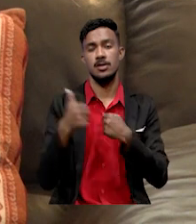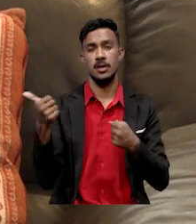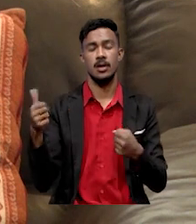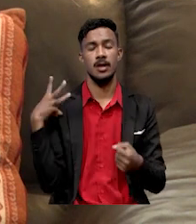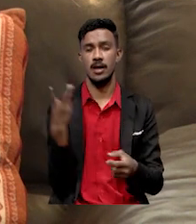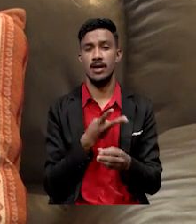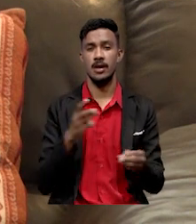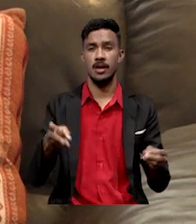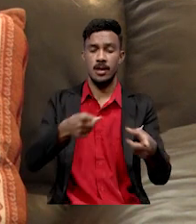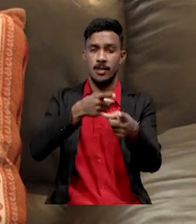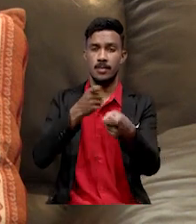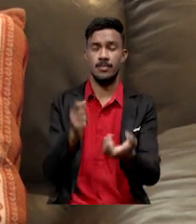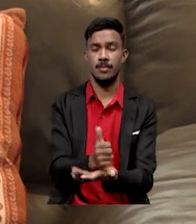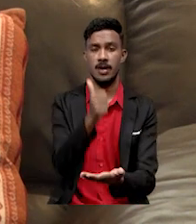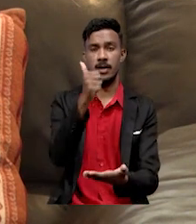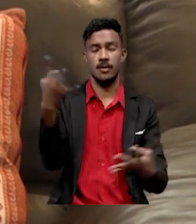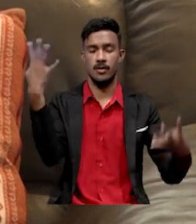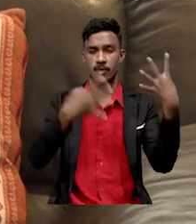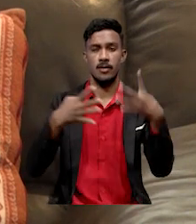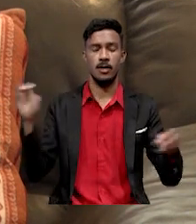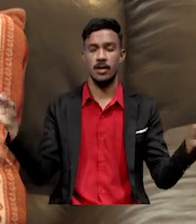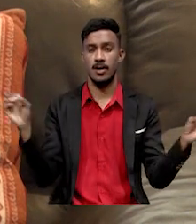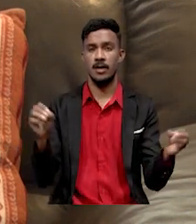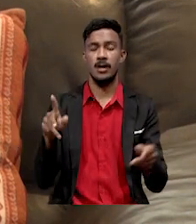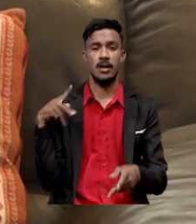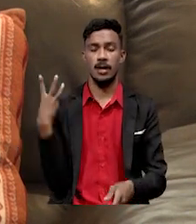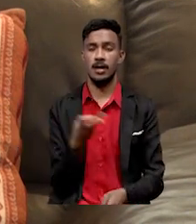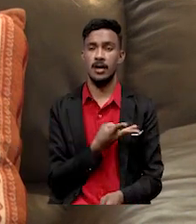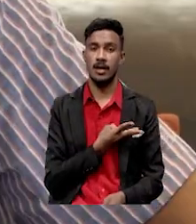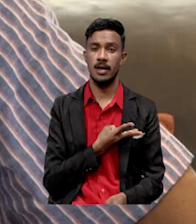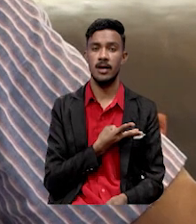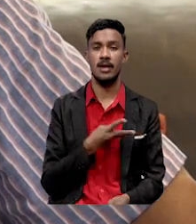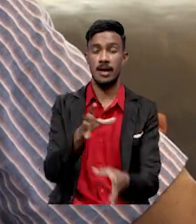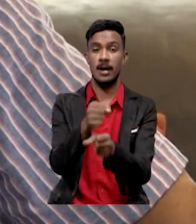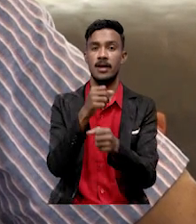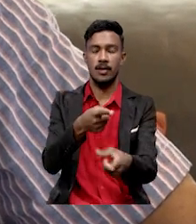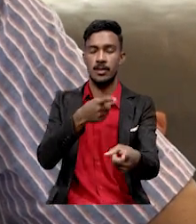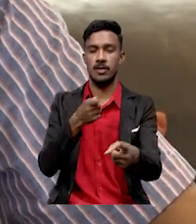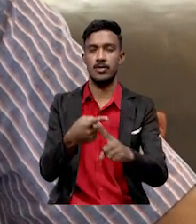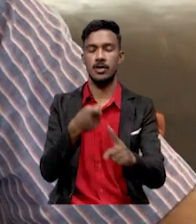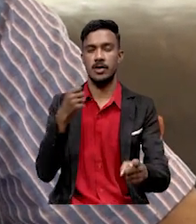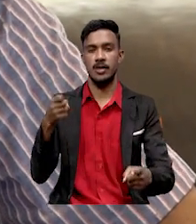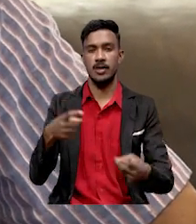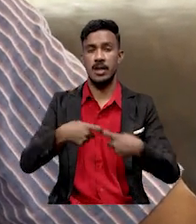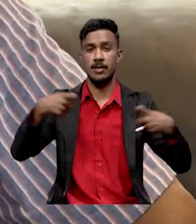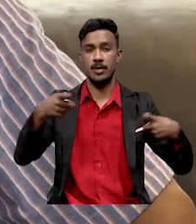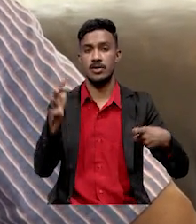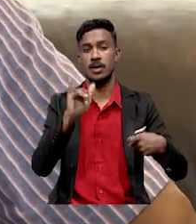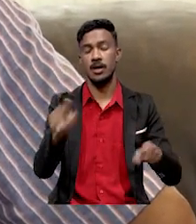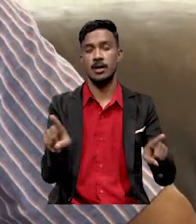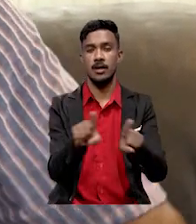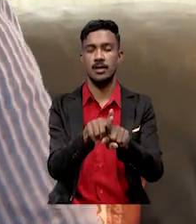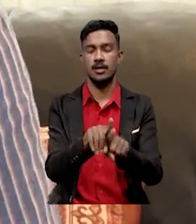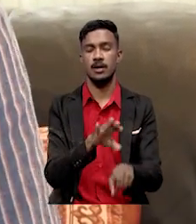kira itu masih liur itu mana funin ok kira ni kita hadau bin mungkin sih lara ni ya cuma mentalidade un poco be rasak lah